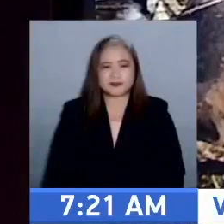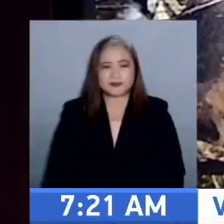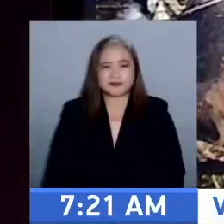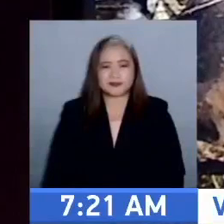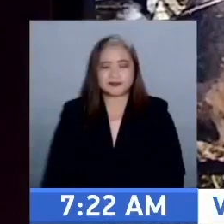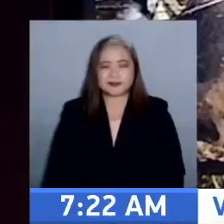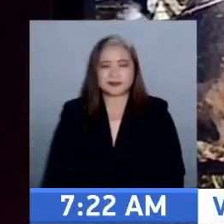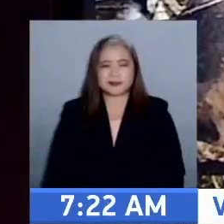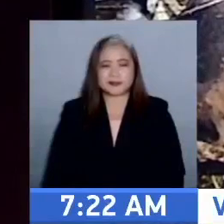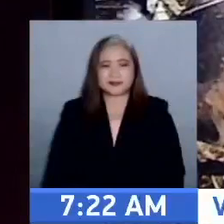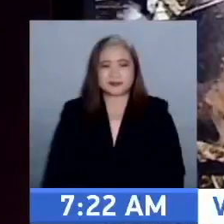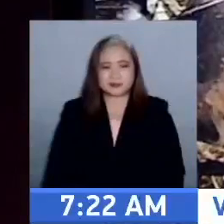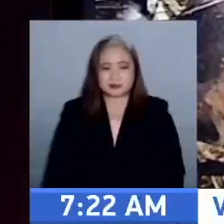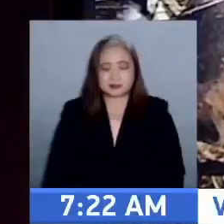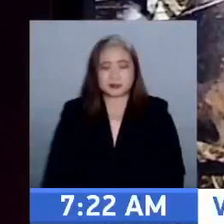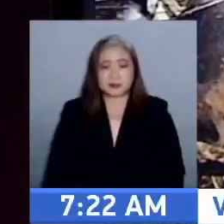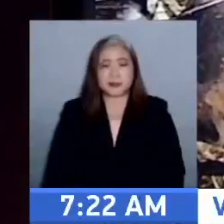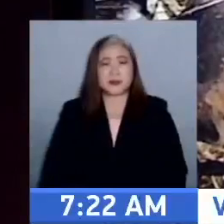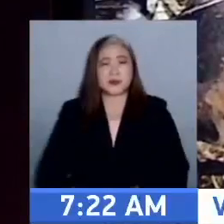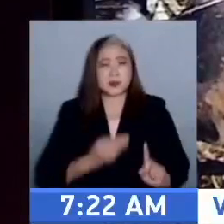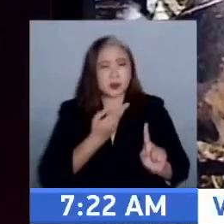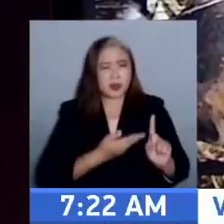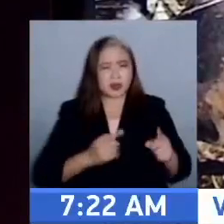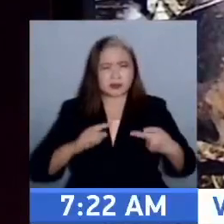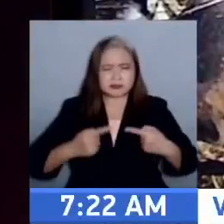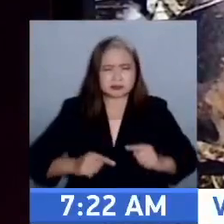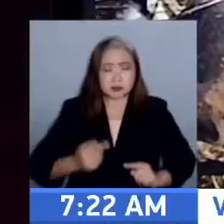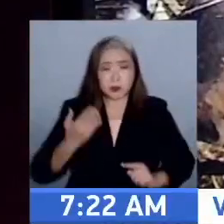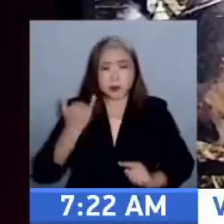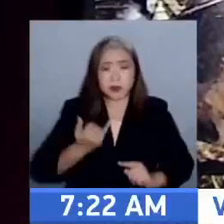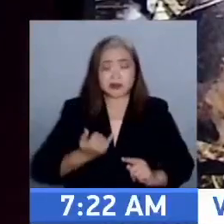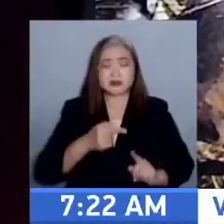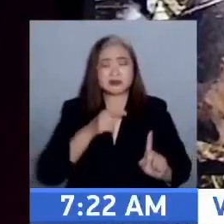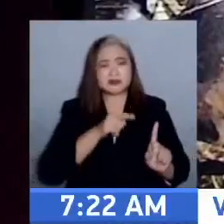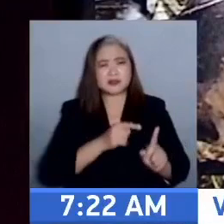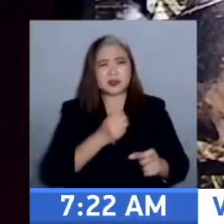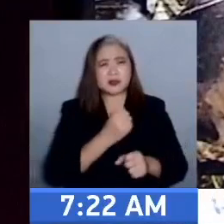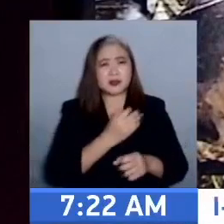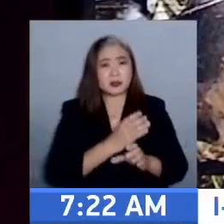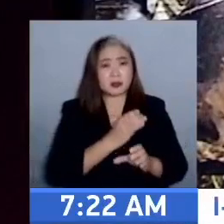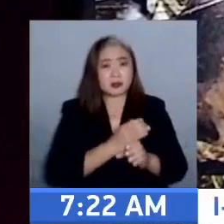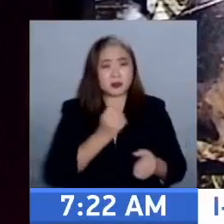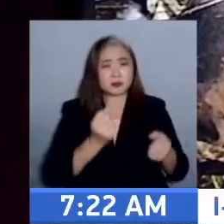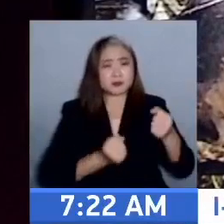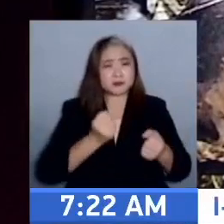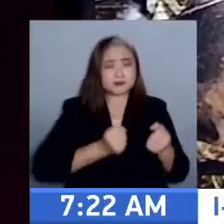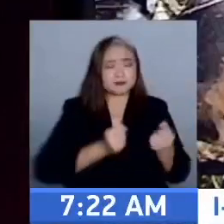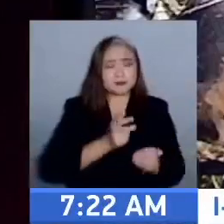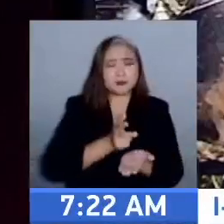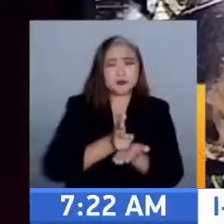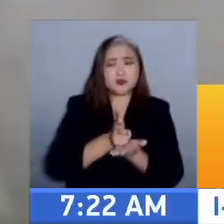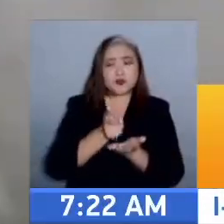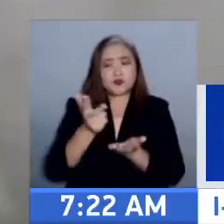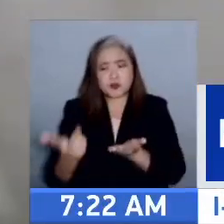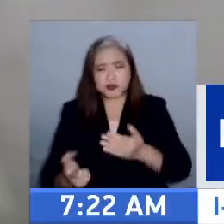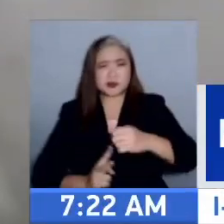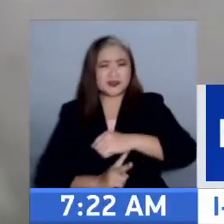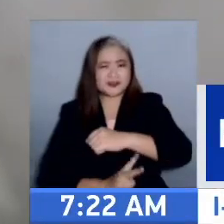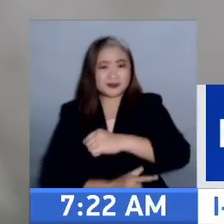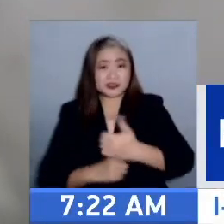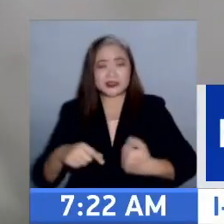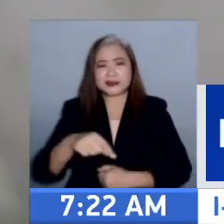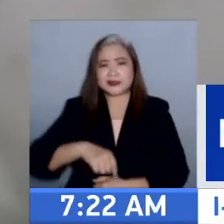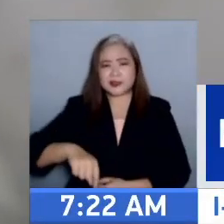Isang sugatan matapos mahulog ang minamaneong kotse sa isang tulay sa Difun, Quirino. Ayon sa pulisya, hindi napansin ang driver